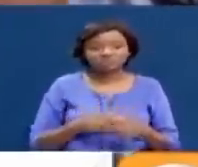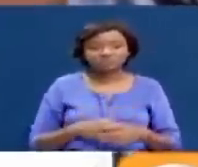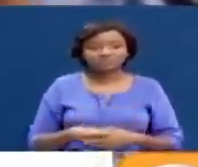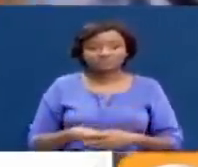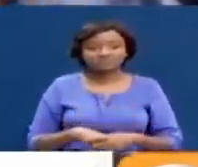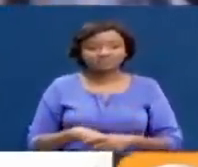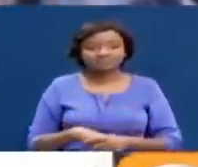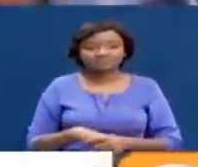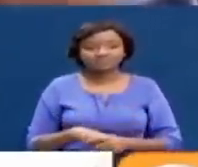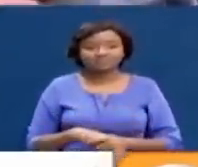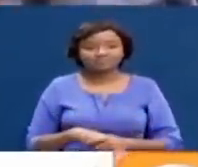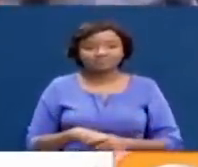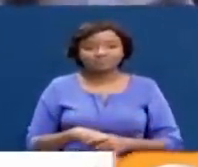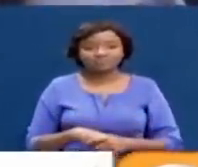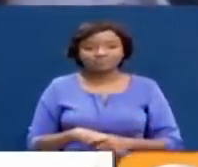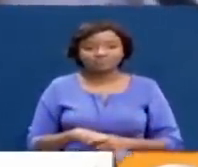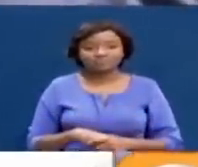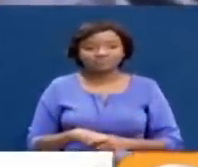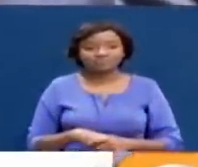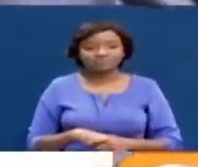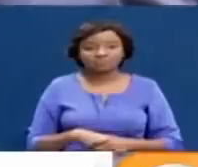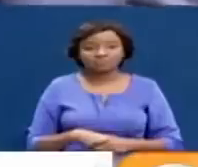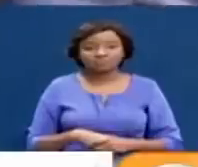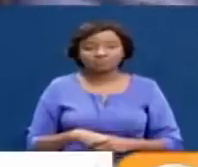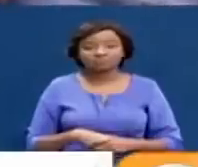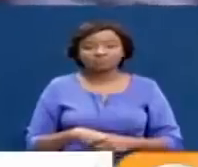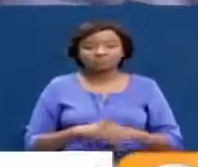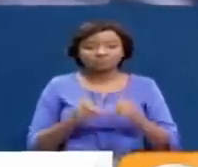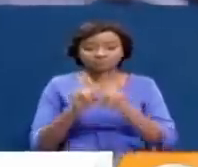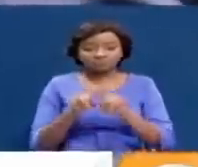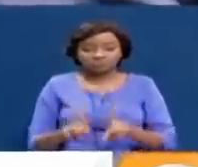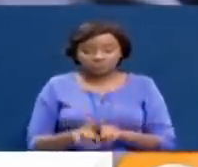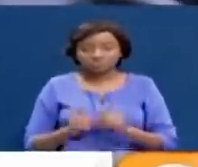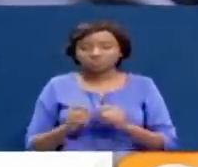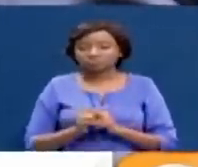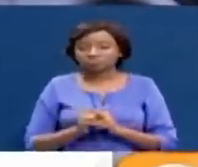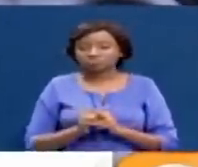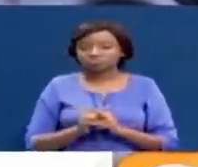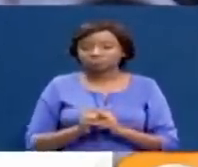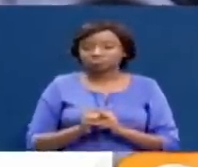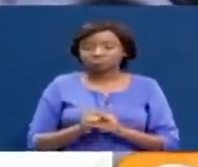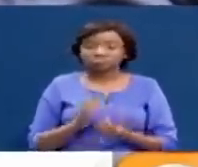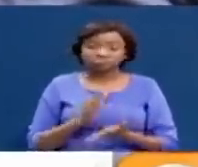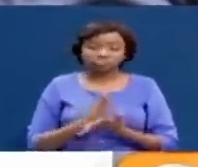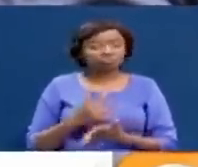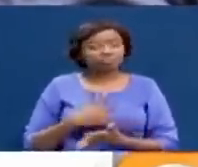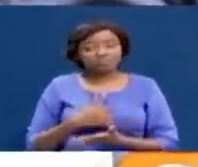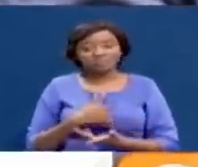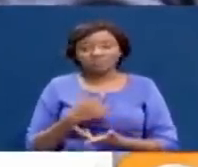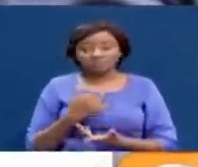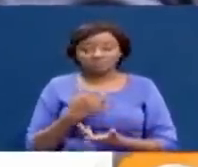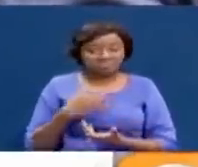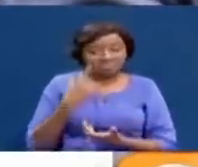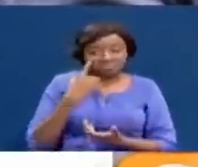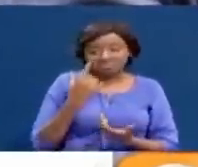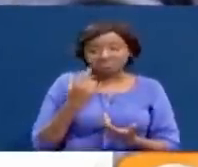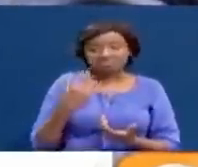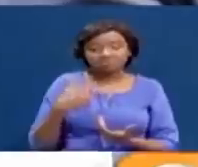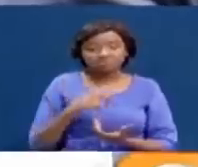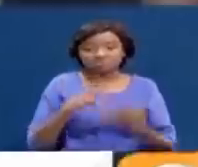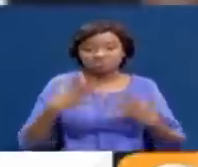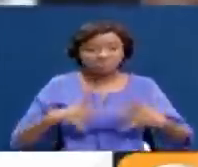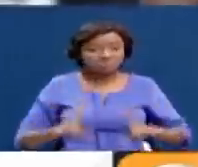ambao imebobea ndani ya Old Town, kusema tu kweli, naweza kusema mimi kwa macho yangu ama sisi watu wakazi wa